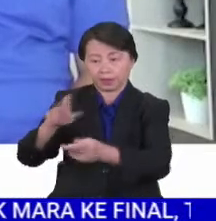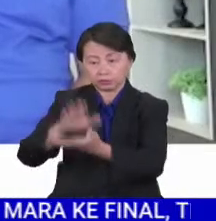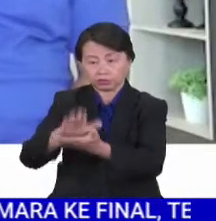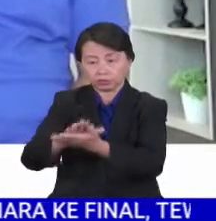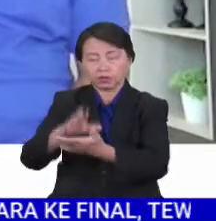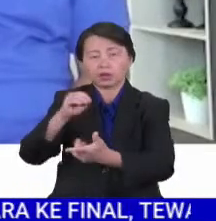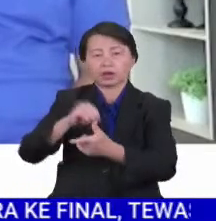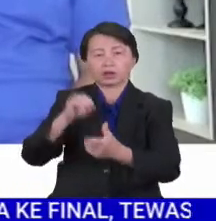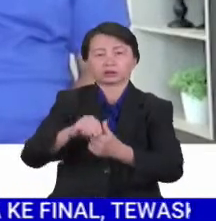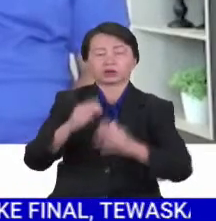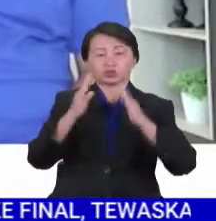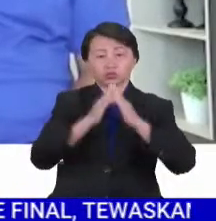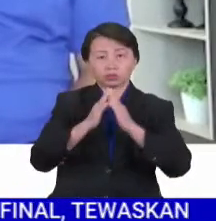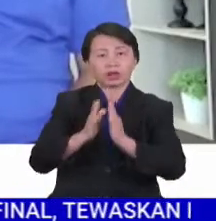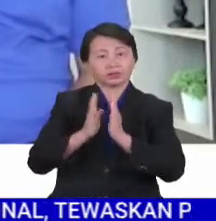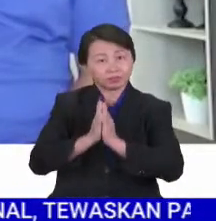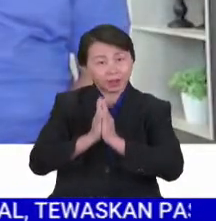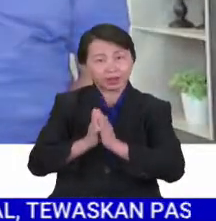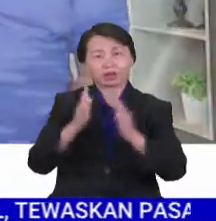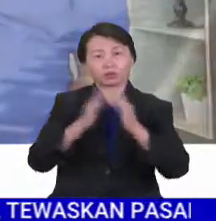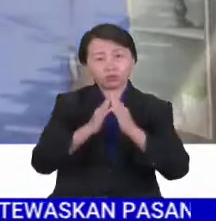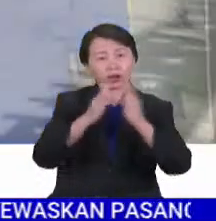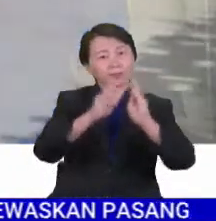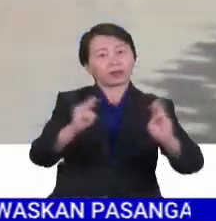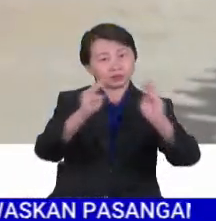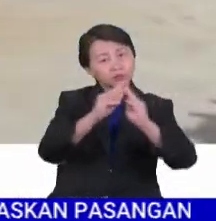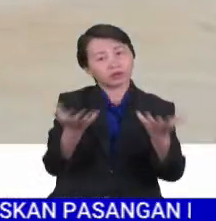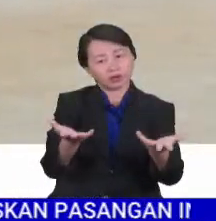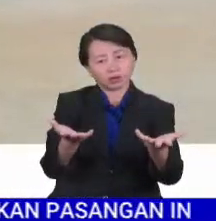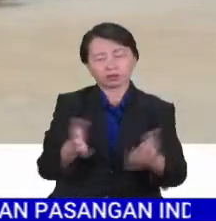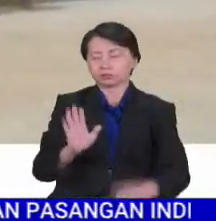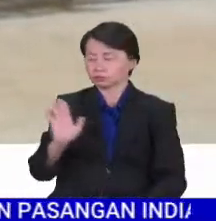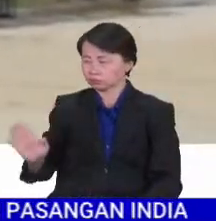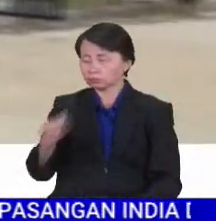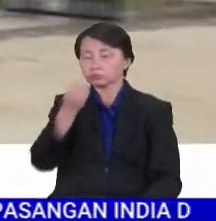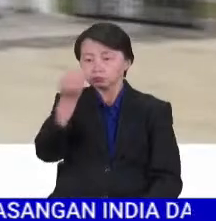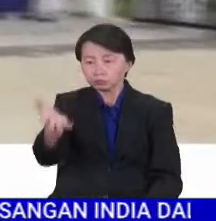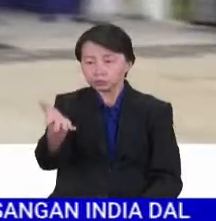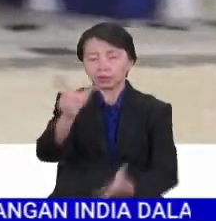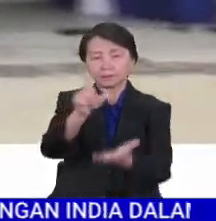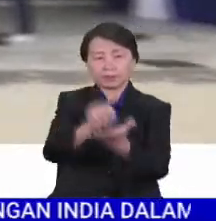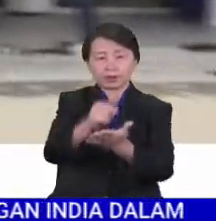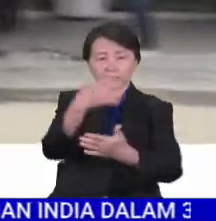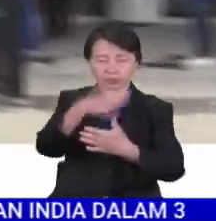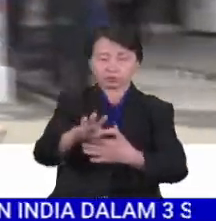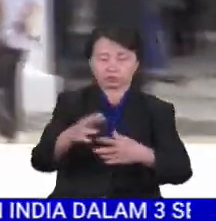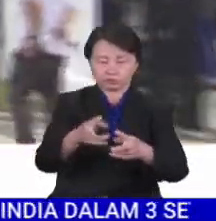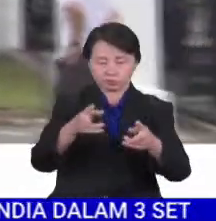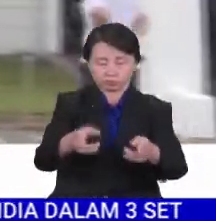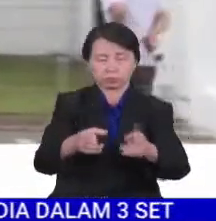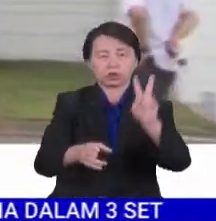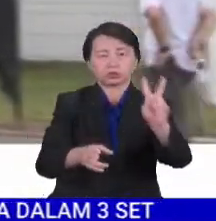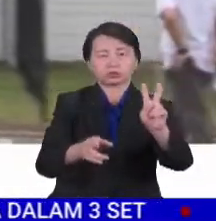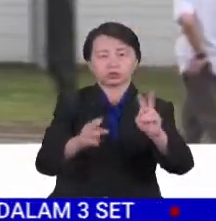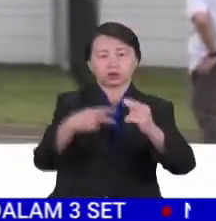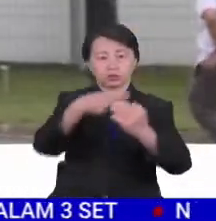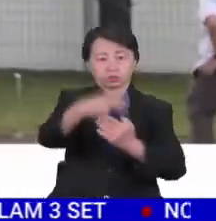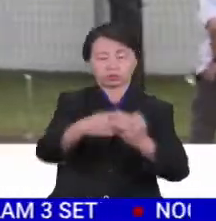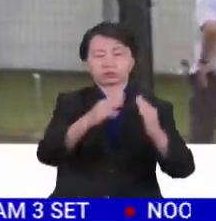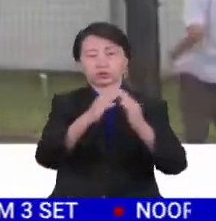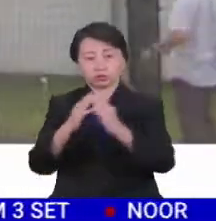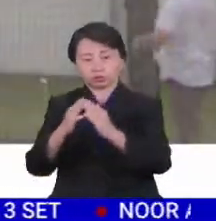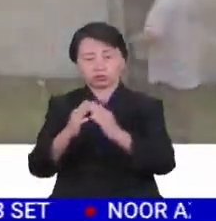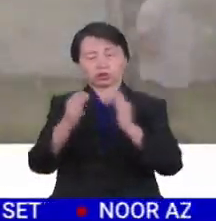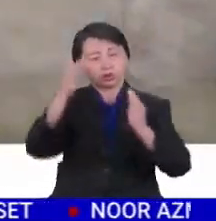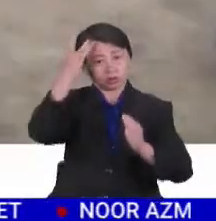ataupun pihak-pihak rumah ibadat di mana saja. Beliau bercakap kepada media selepas merasmikan dua projek perumahan